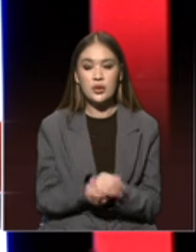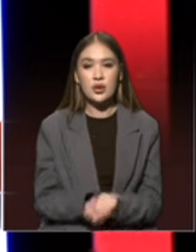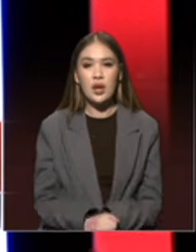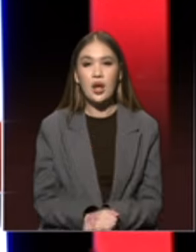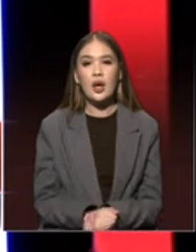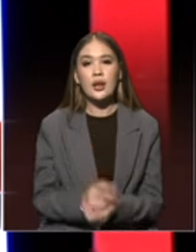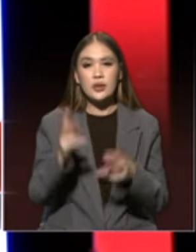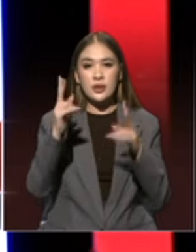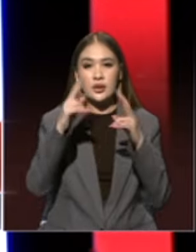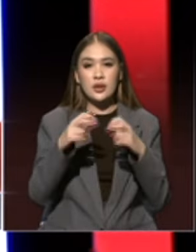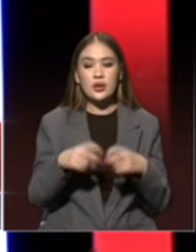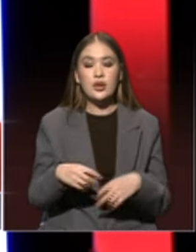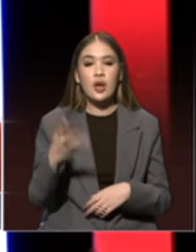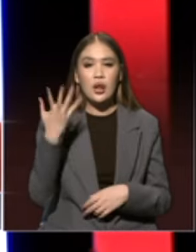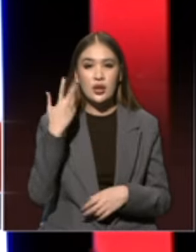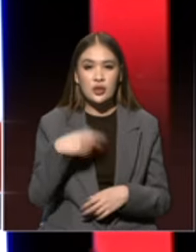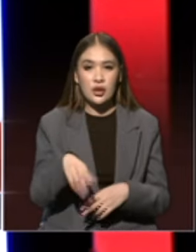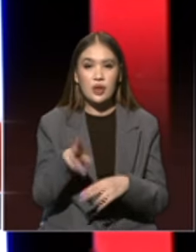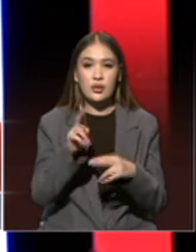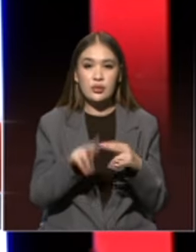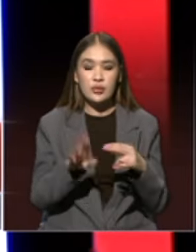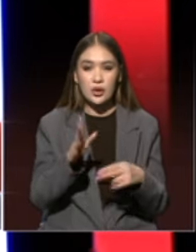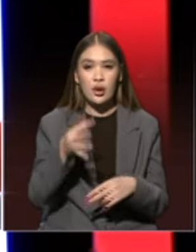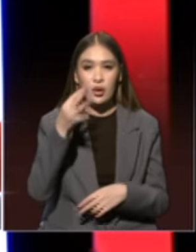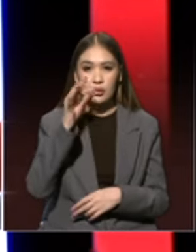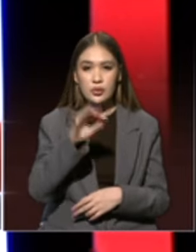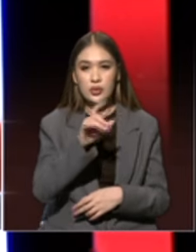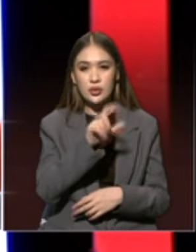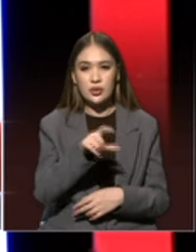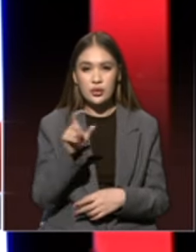Текшерүү баалоо качан бүтөт жана мамандар жеткиликтүү ме силерде?